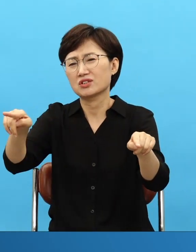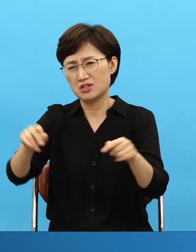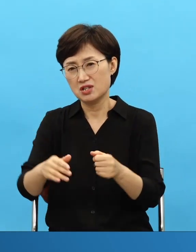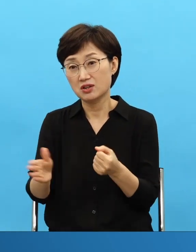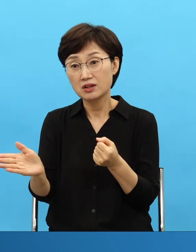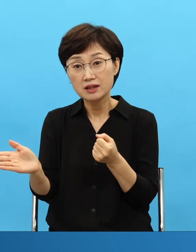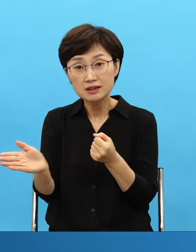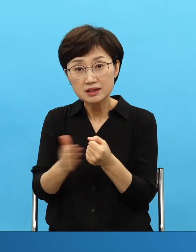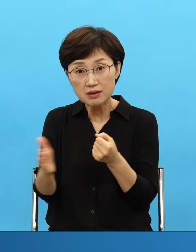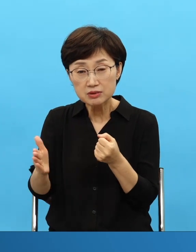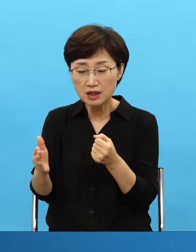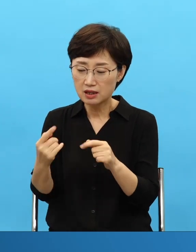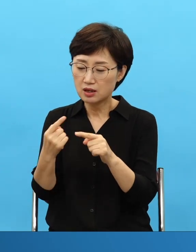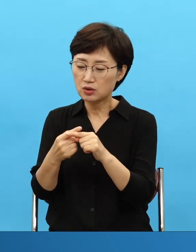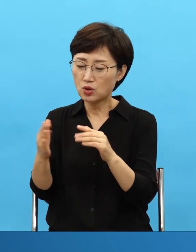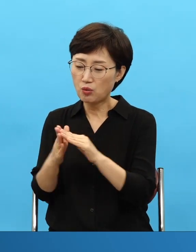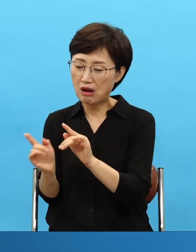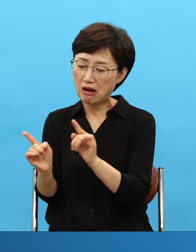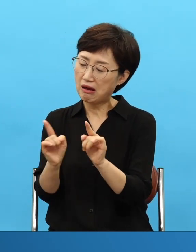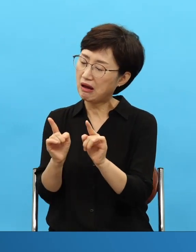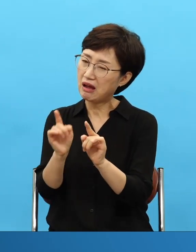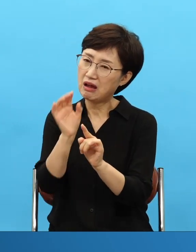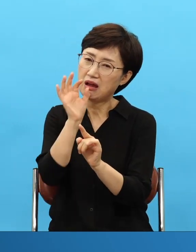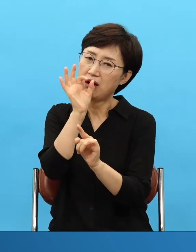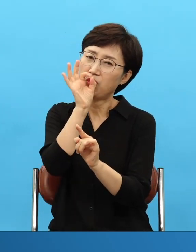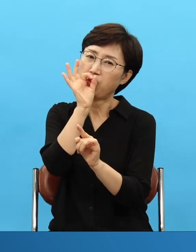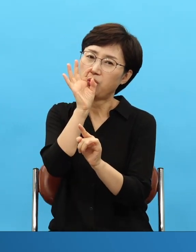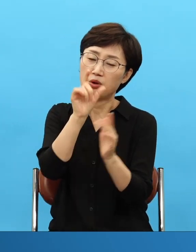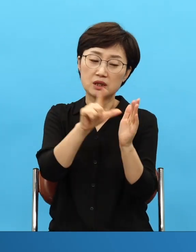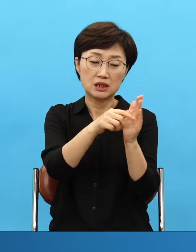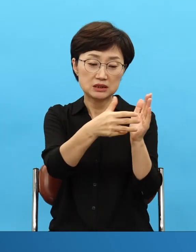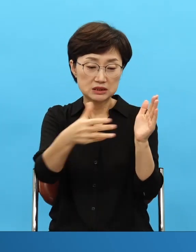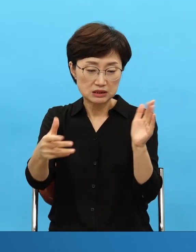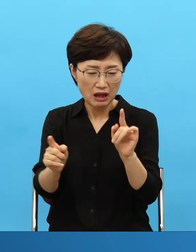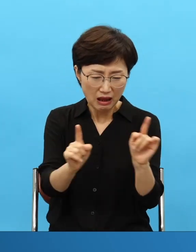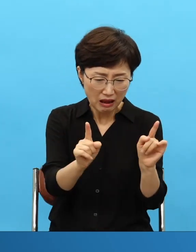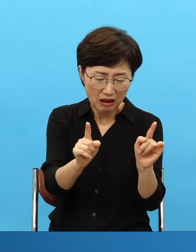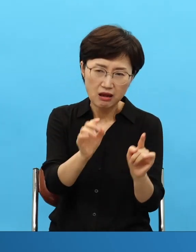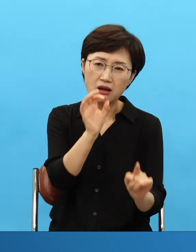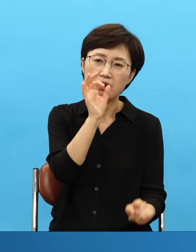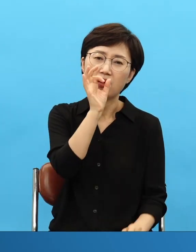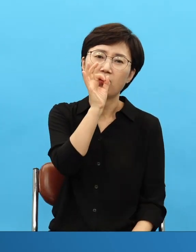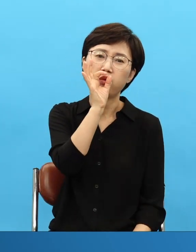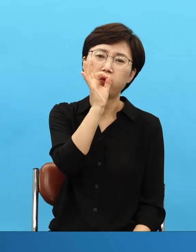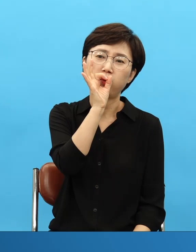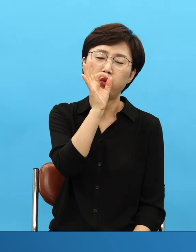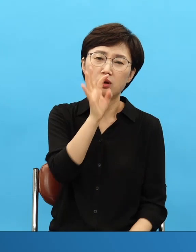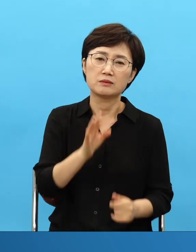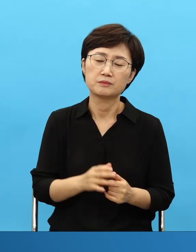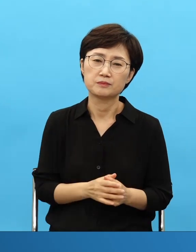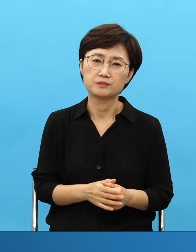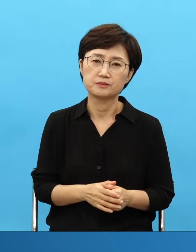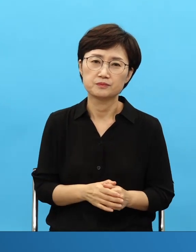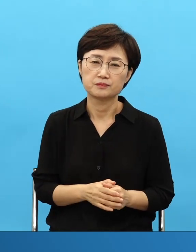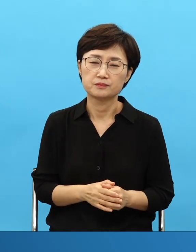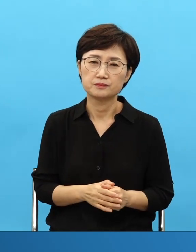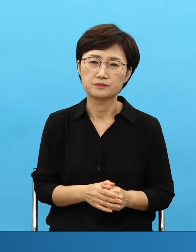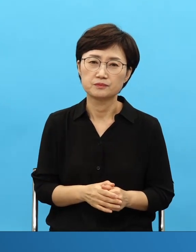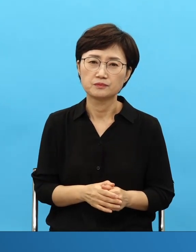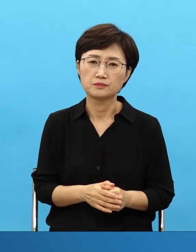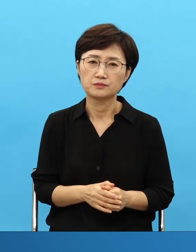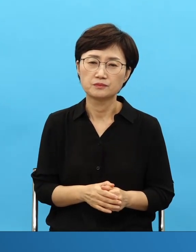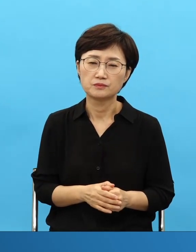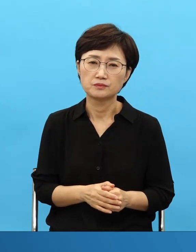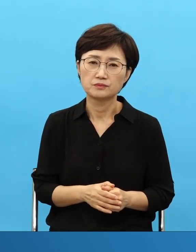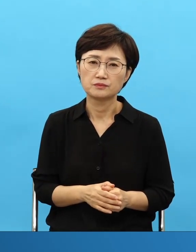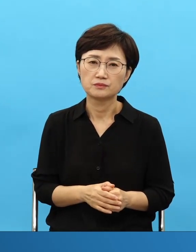살리고 시대도 살릴 수가 없죠. But because of that, you cannot save the church and you can't even save this age.